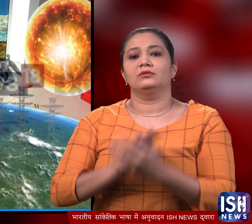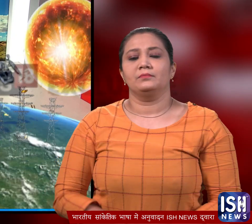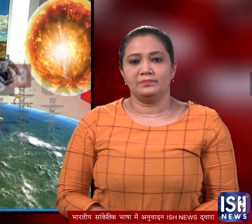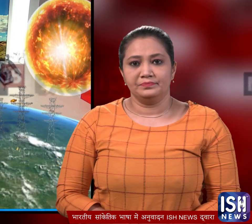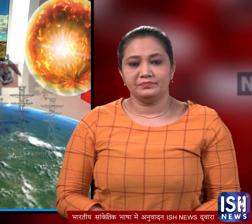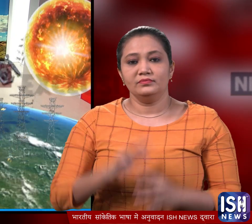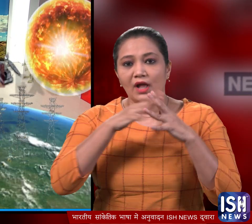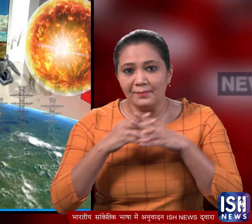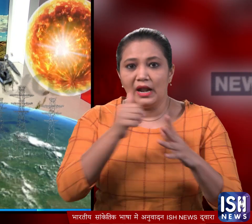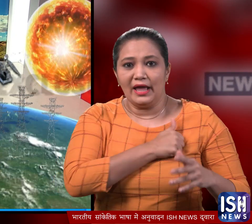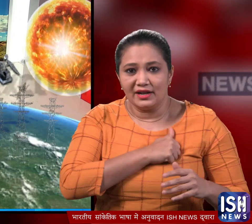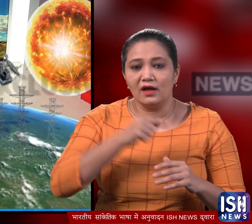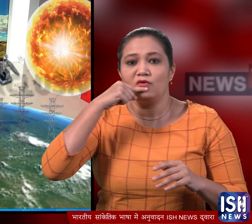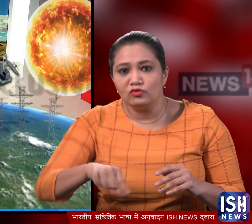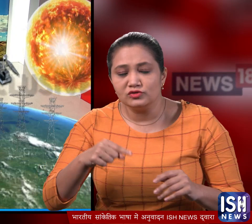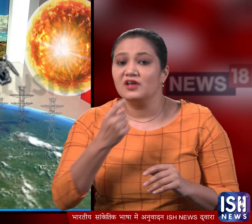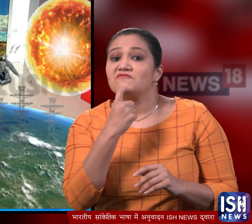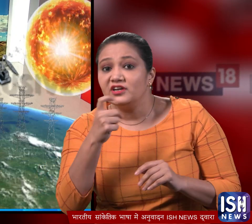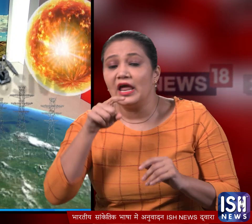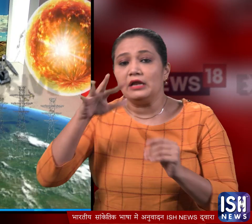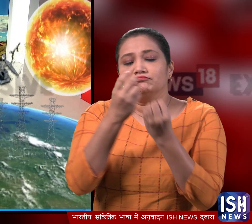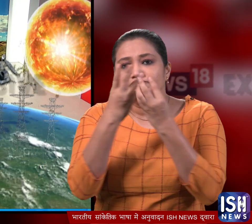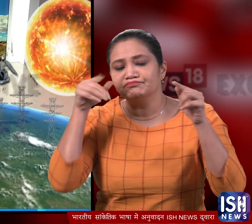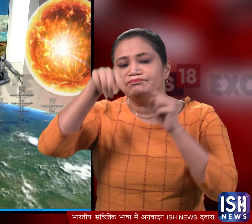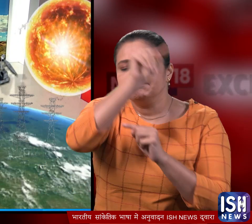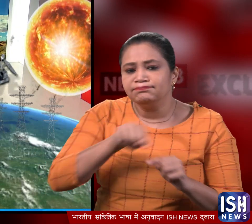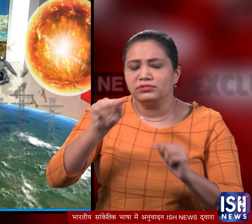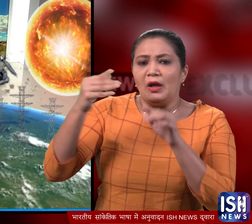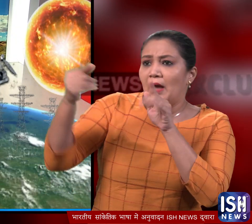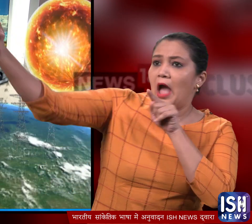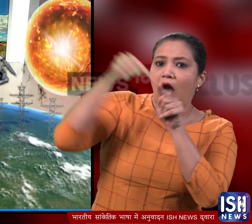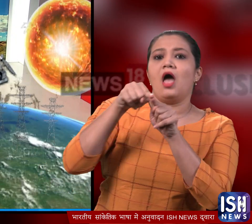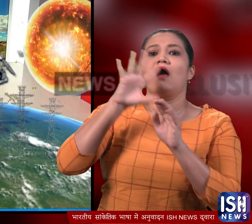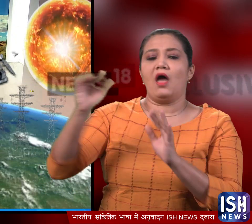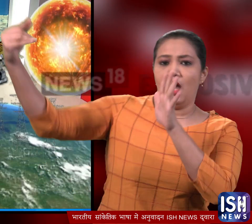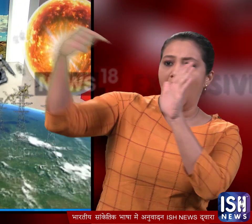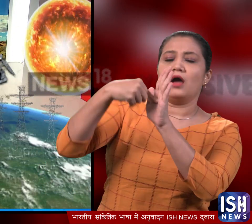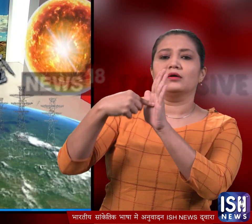इसी वजह से अमेरिका, कनाडा, रूस और फिनलैंड जैसे देश बिल्कुल उसके सामने आ